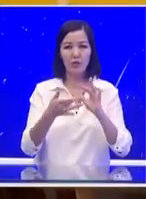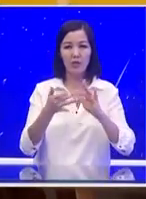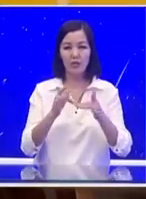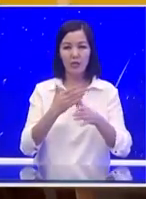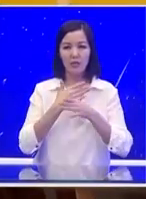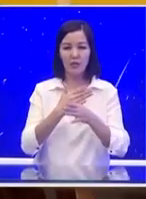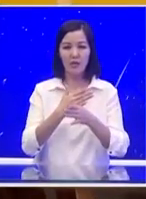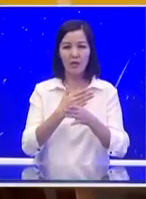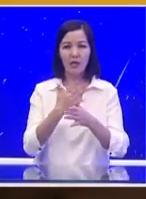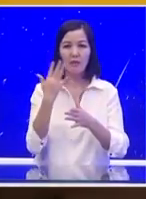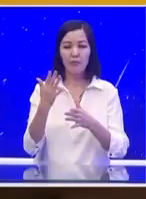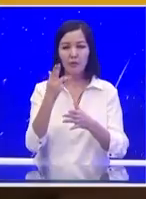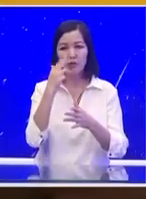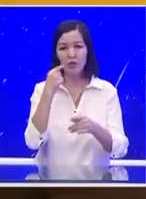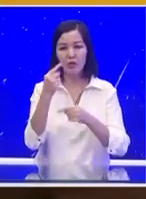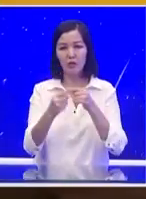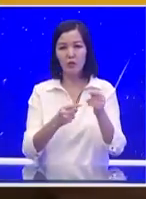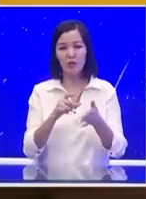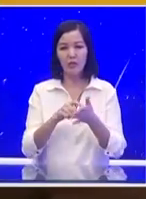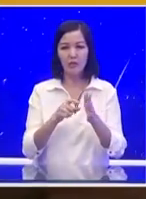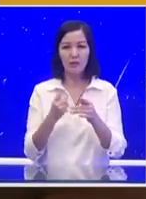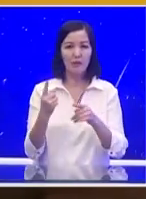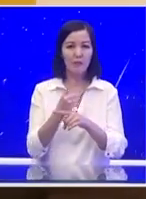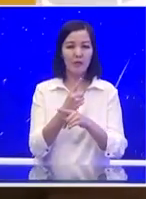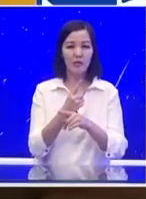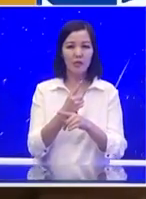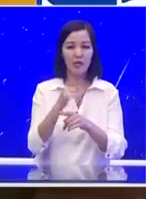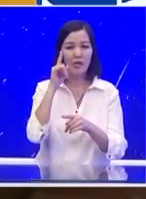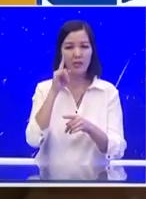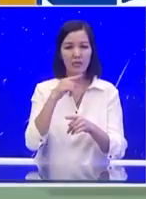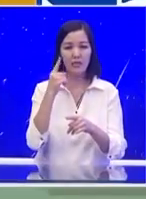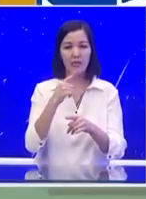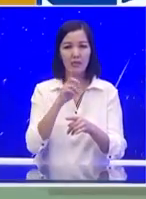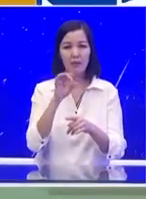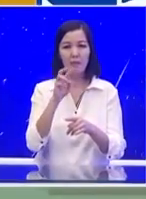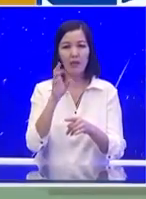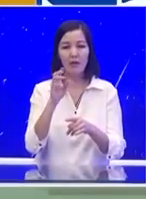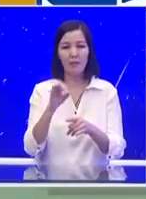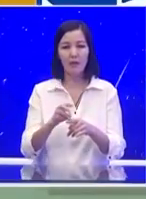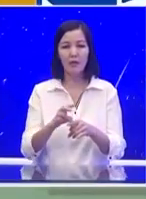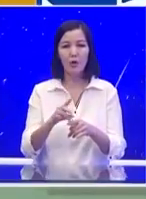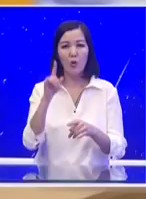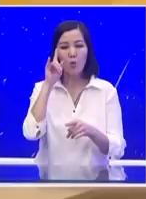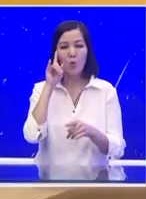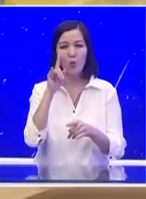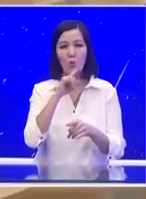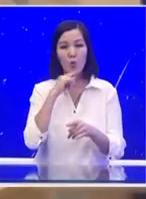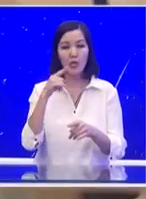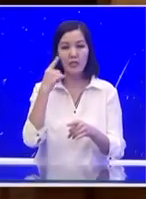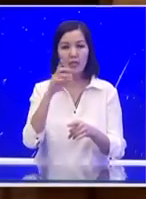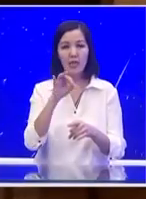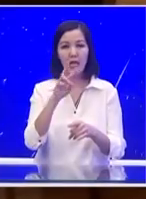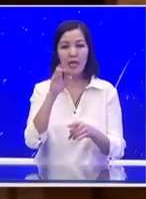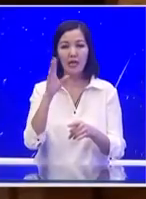арқылы, бесіншісі дәстүрлі режим. Алғашқысы бойынша телесабақ қазақ тілінде балапан, орыс тілінде телеарна эфирінен беріледі.